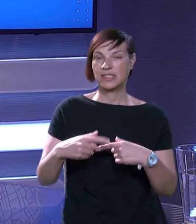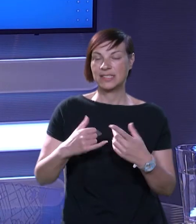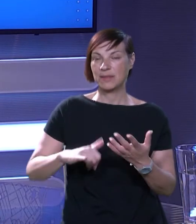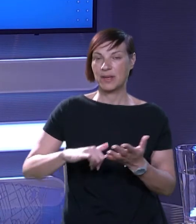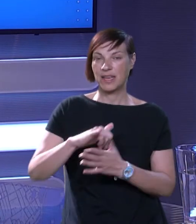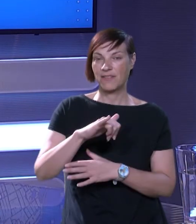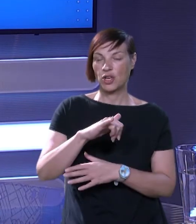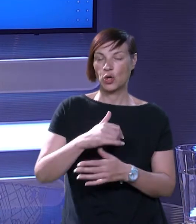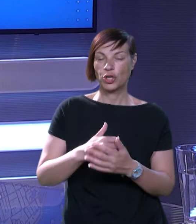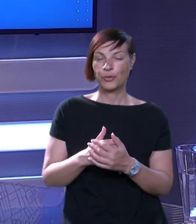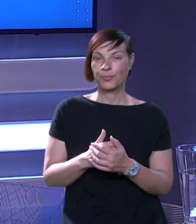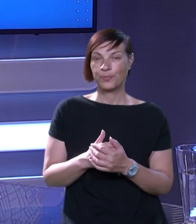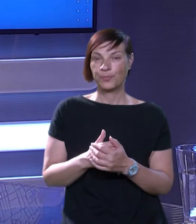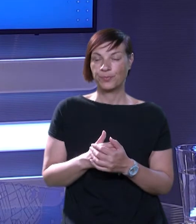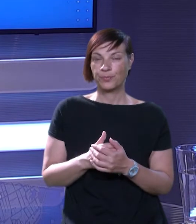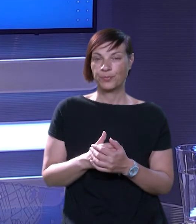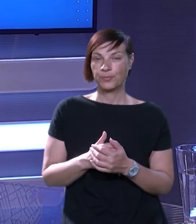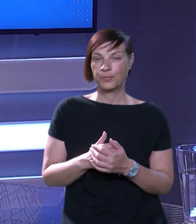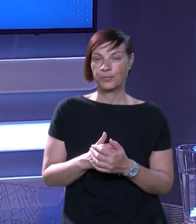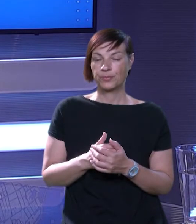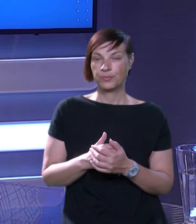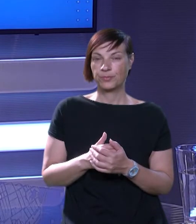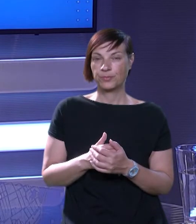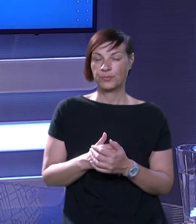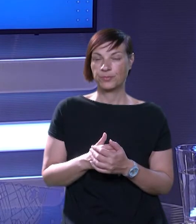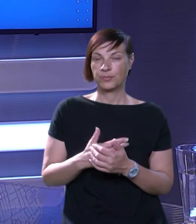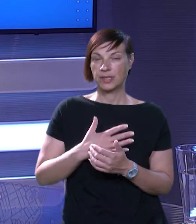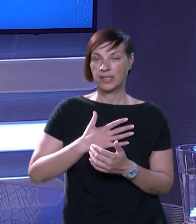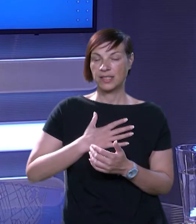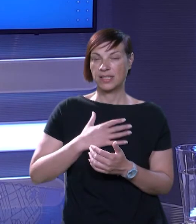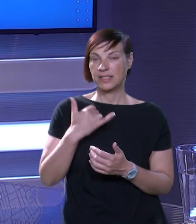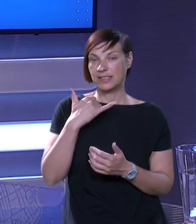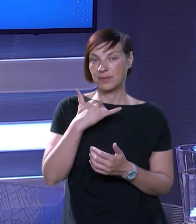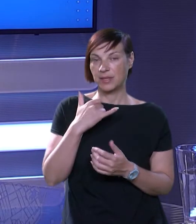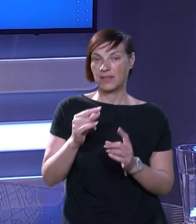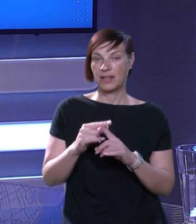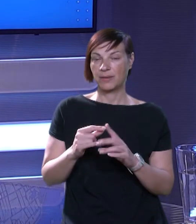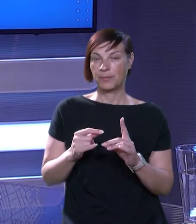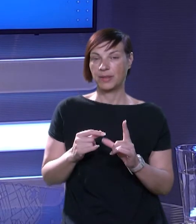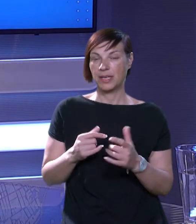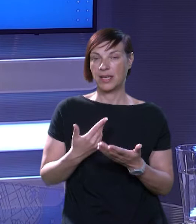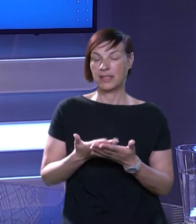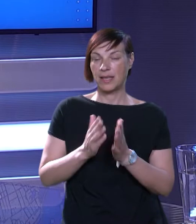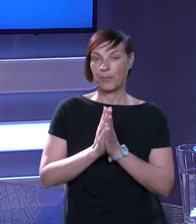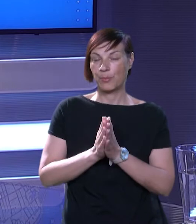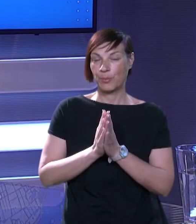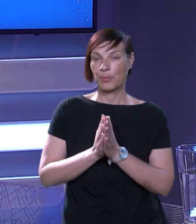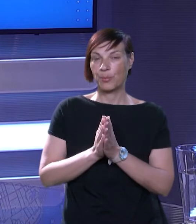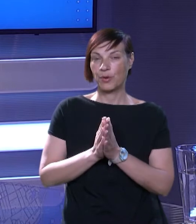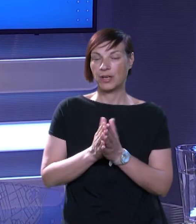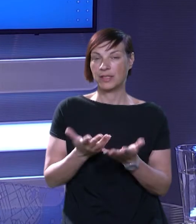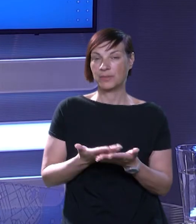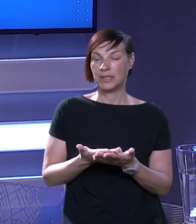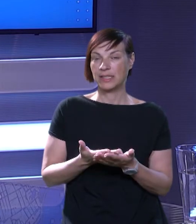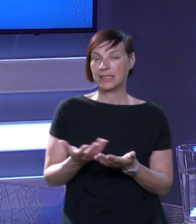snimanja avionom, direktno na... ja sam javila PR-u da ih molim da ga